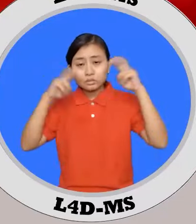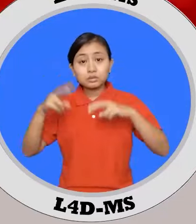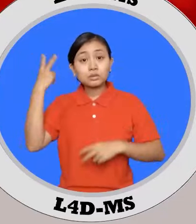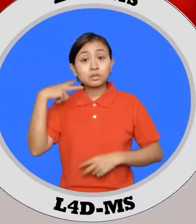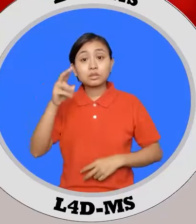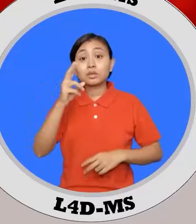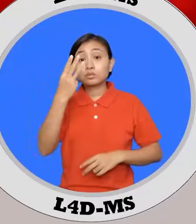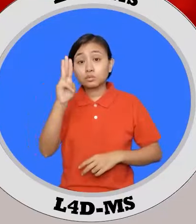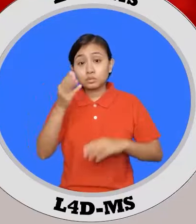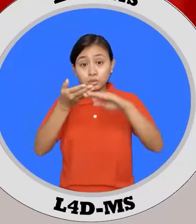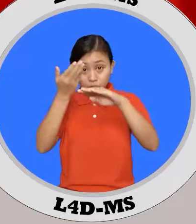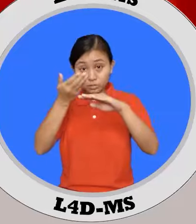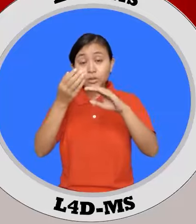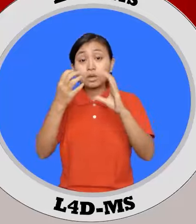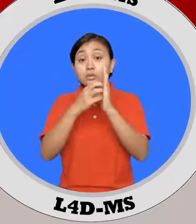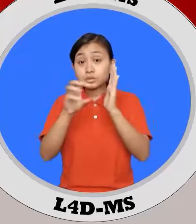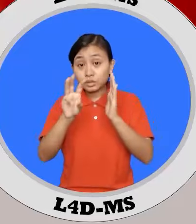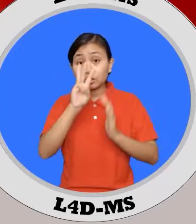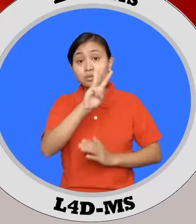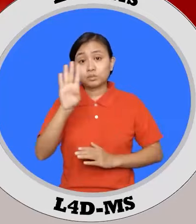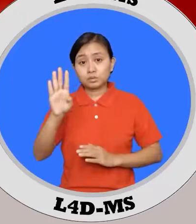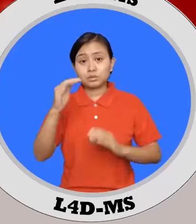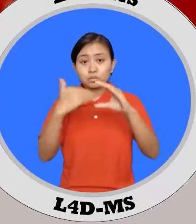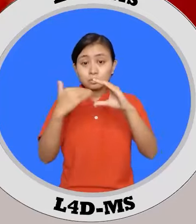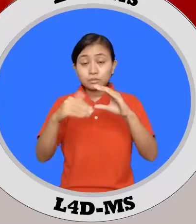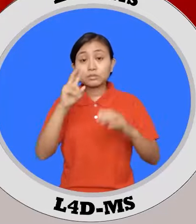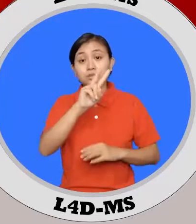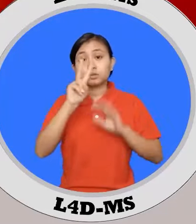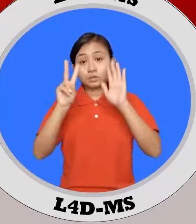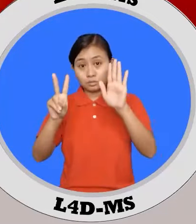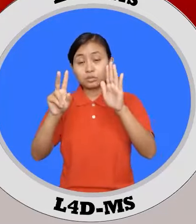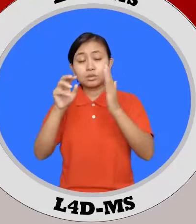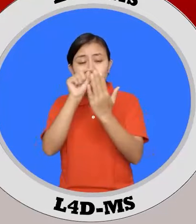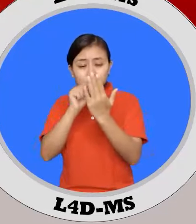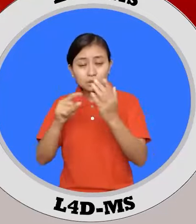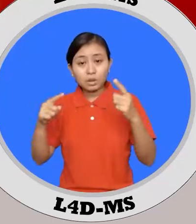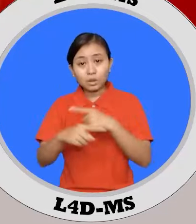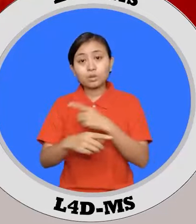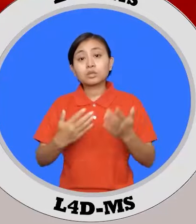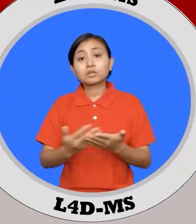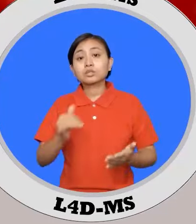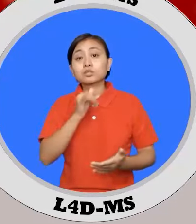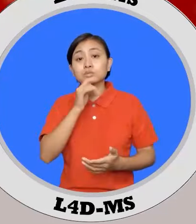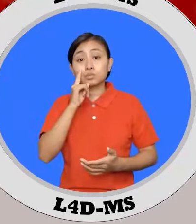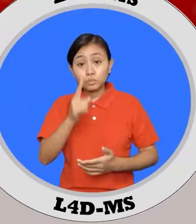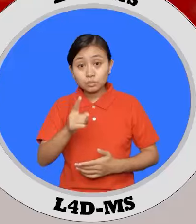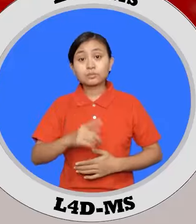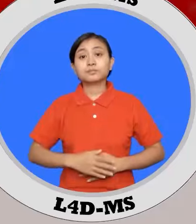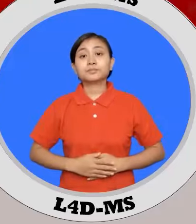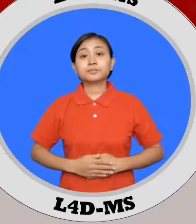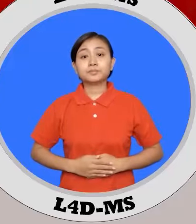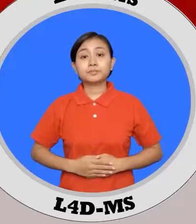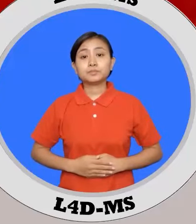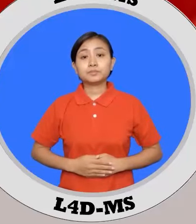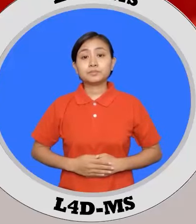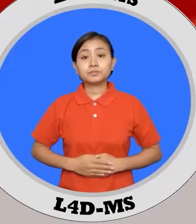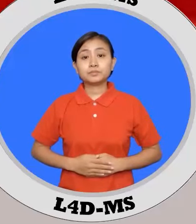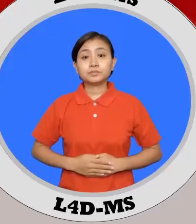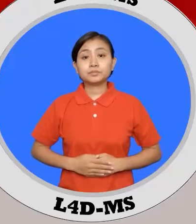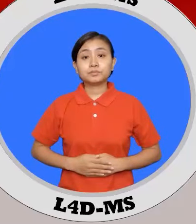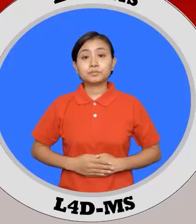2328ယောက်ရှိပါတယ်။34ယောက်က share ထားတာကိုတွေ့ရတဲ့အပြင်28ယောက်က comment ပေးထားပါသေးတယ်။အကြော